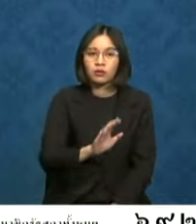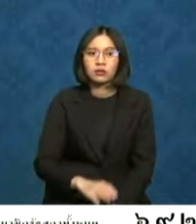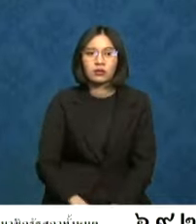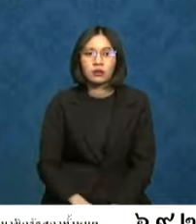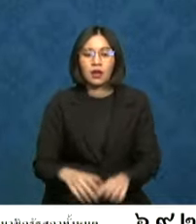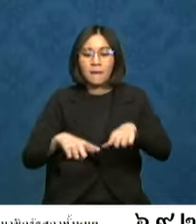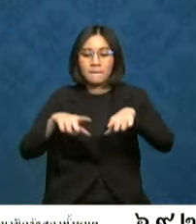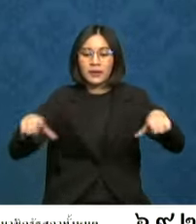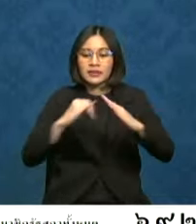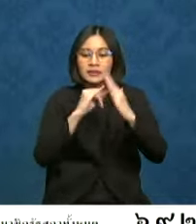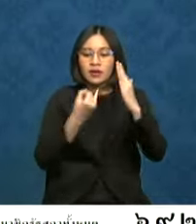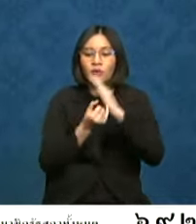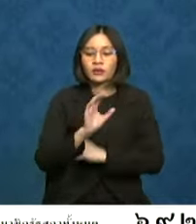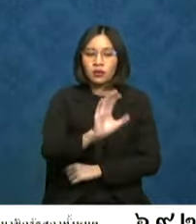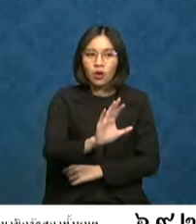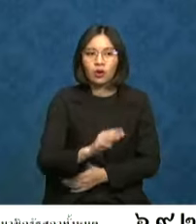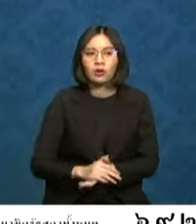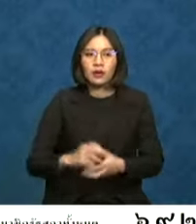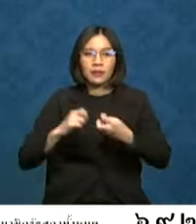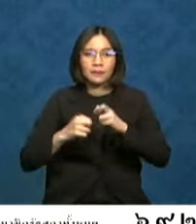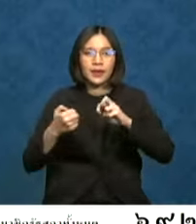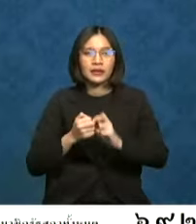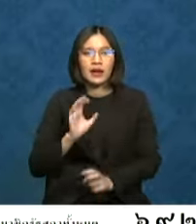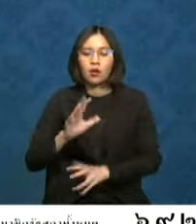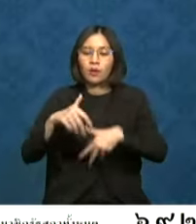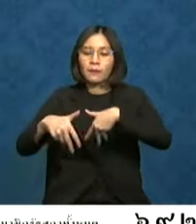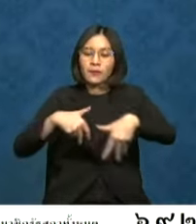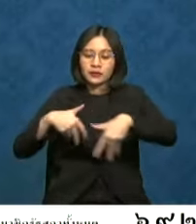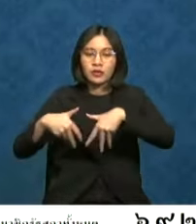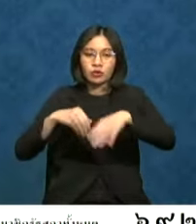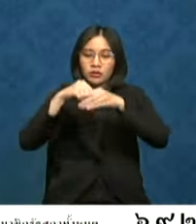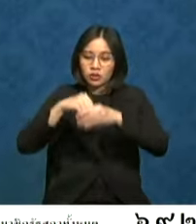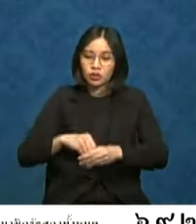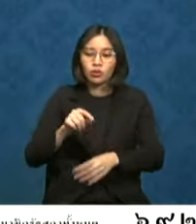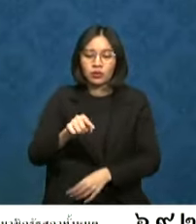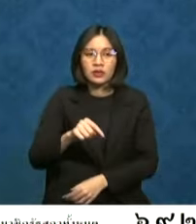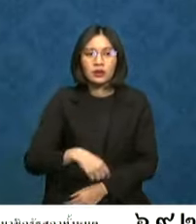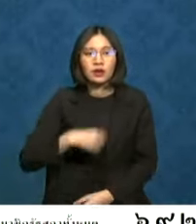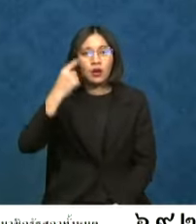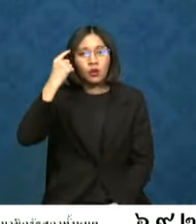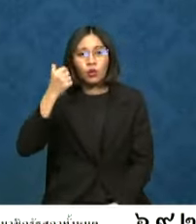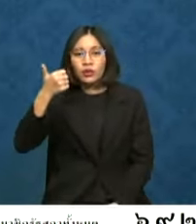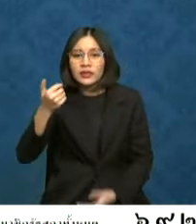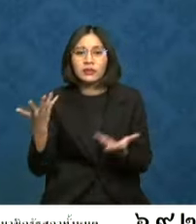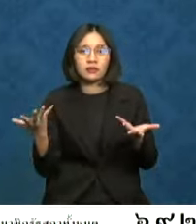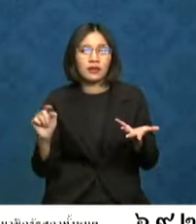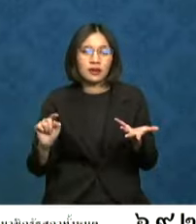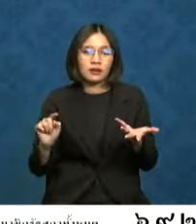มเปพื้ที่ของเขาครับมันคอความเดือดร้อนของปชาชนใพืนที่เขาท่านจะไปรู้ดีกาเขาได้อยางไร